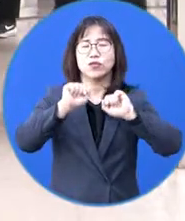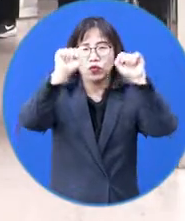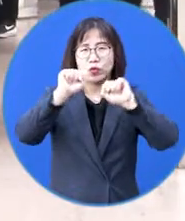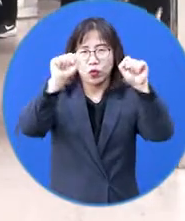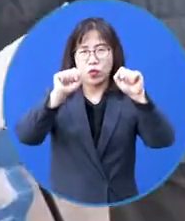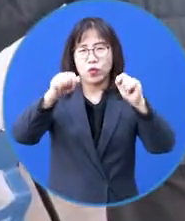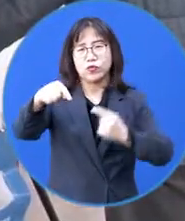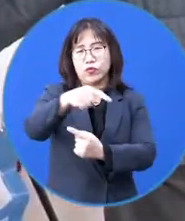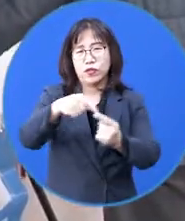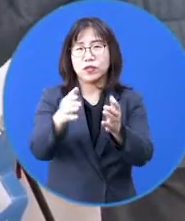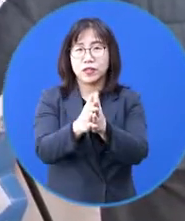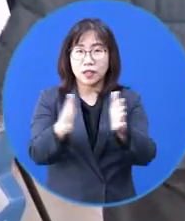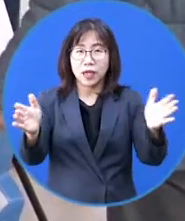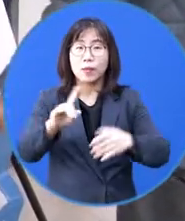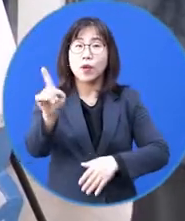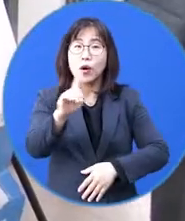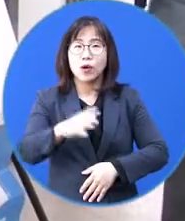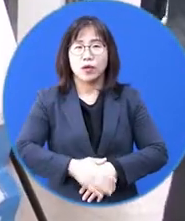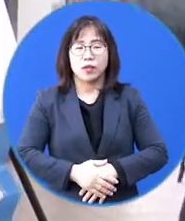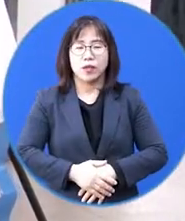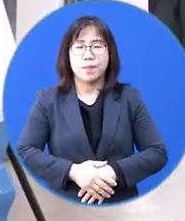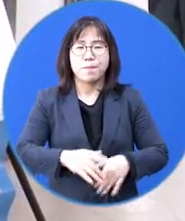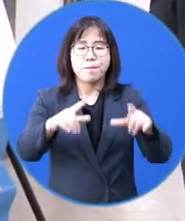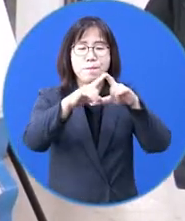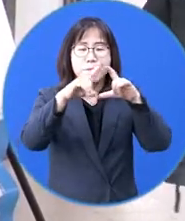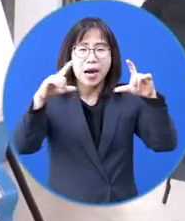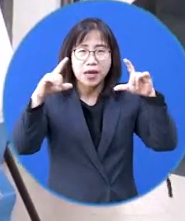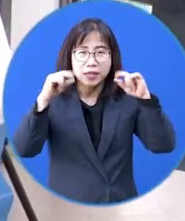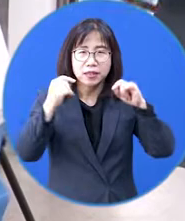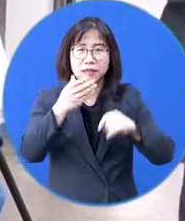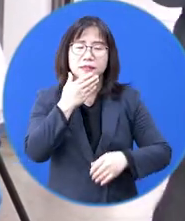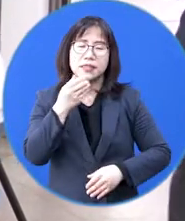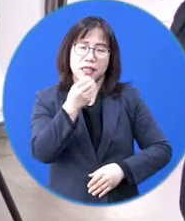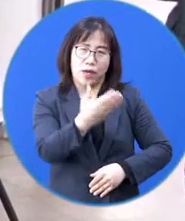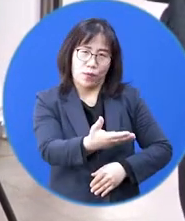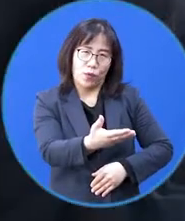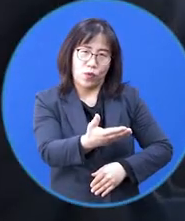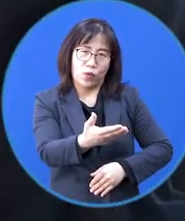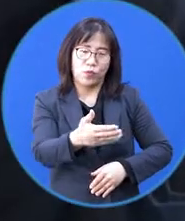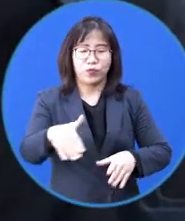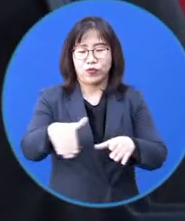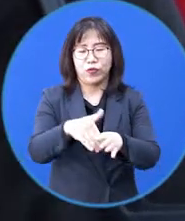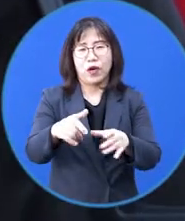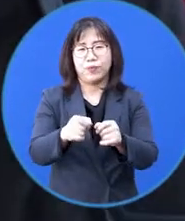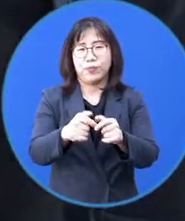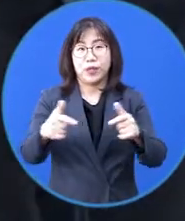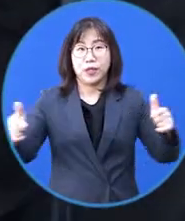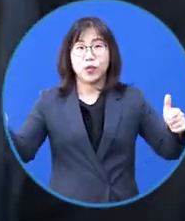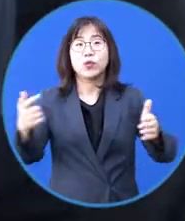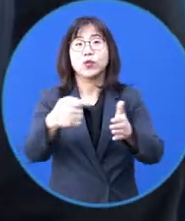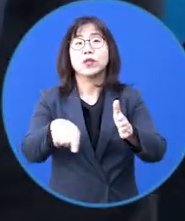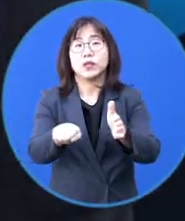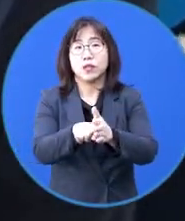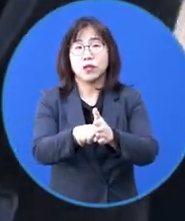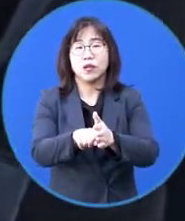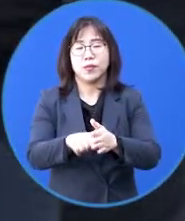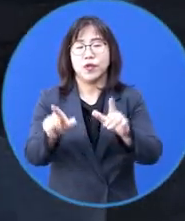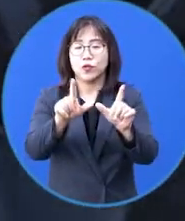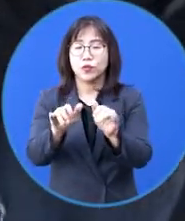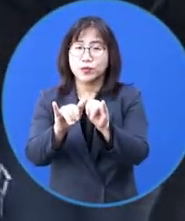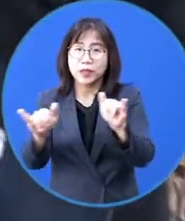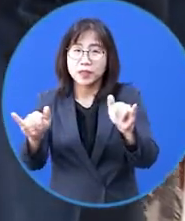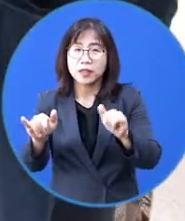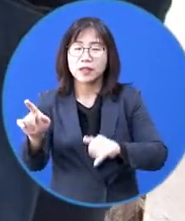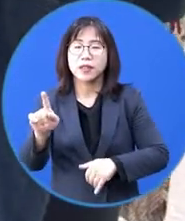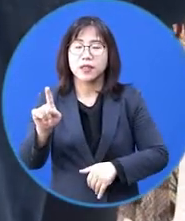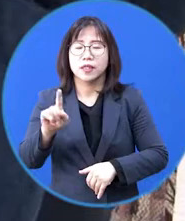이 캠페인은 마스크를 먼저 받을 수 있도록 양보하는 시민 문화를 확산하기 위한 것으로, 구민들은 여분의